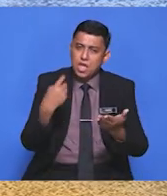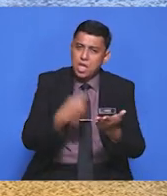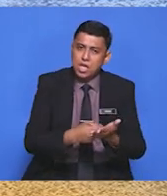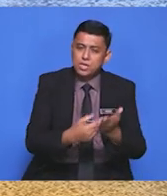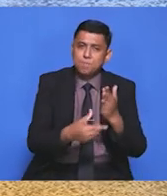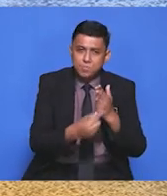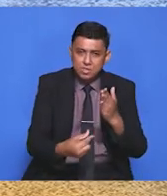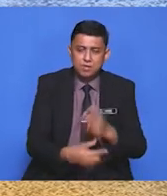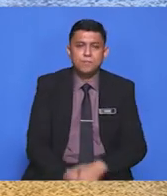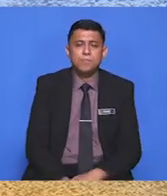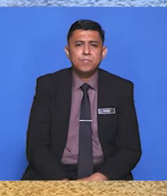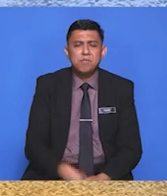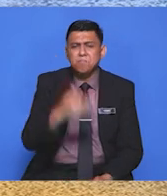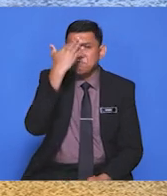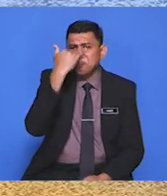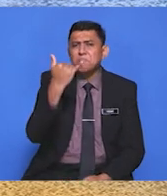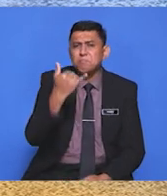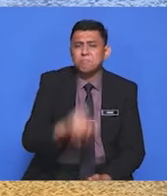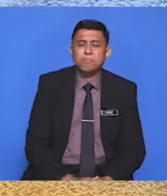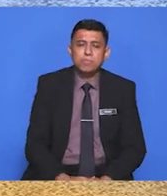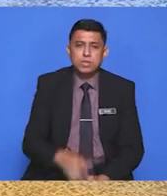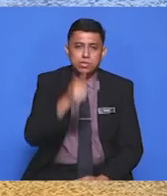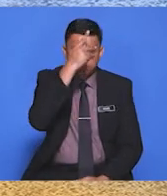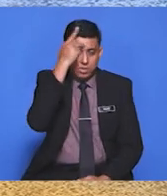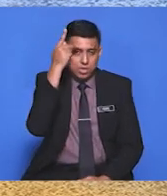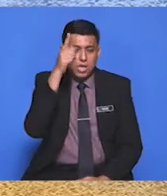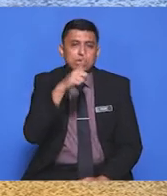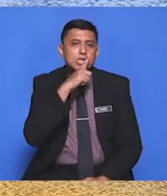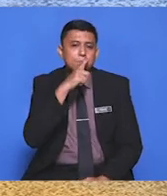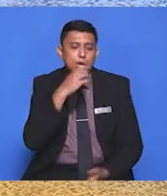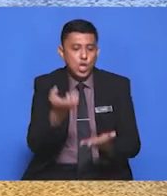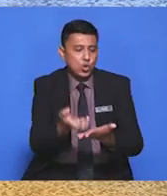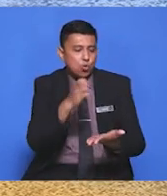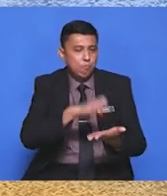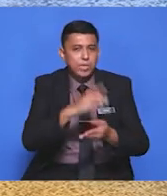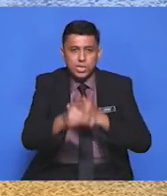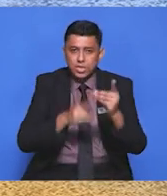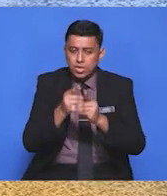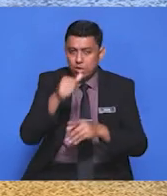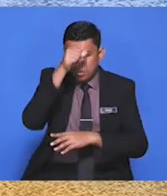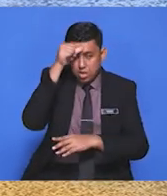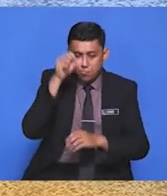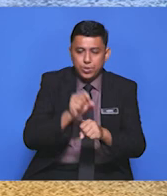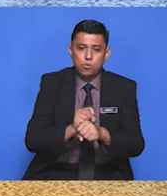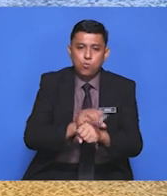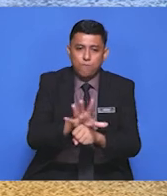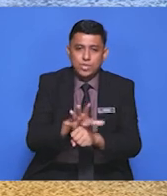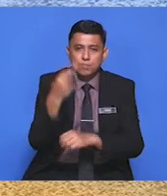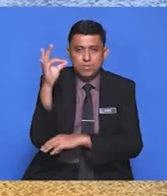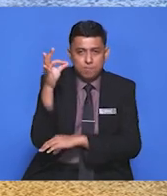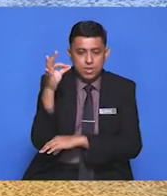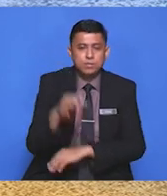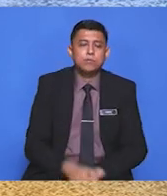pasaran antarabangsa. Kenapa? Kerana kelembapan ekonomi dunia akibat